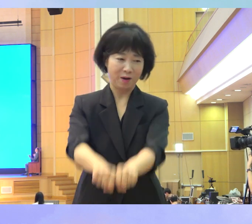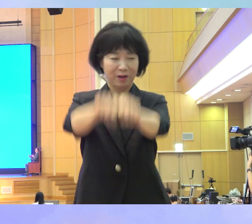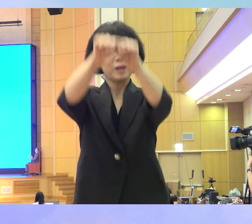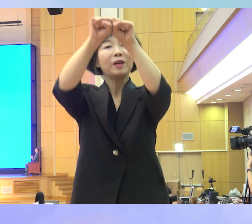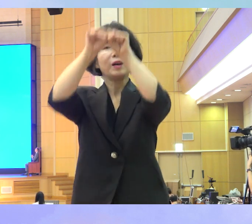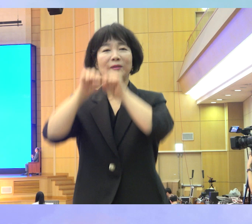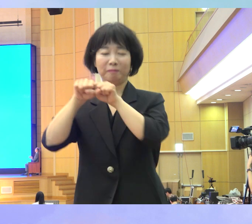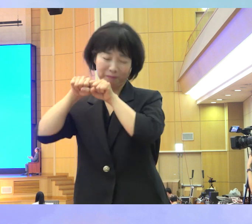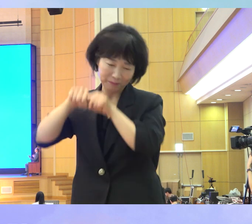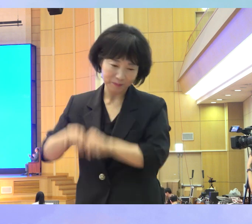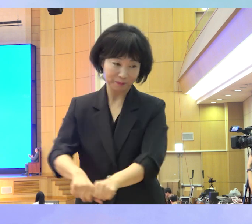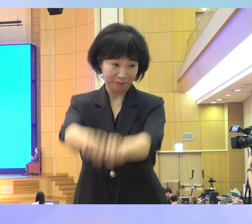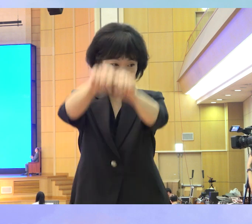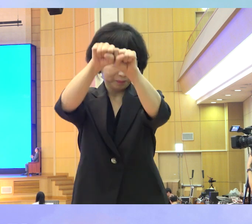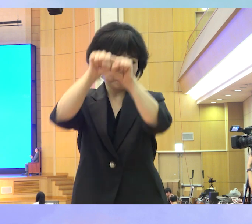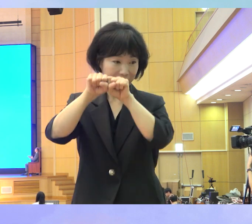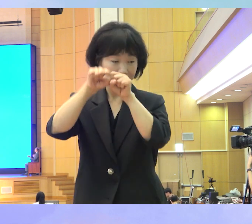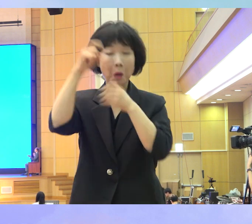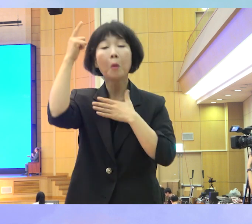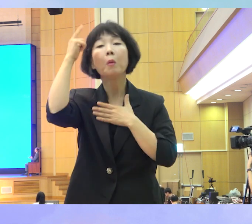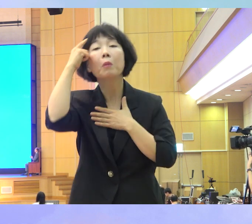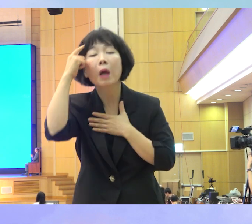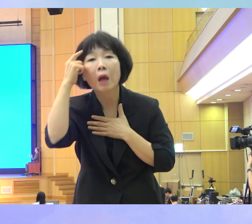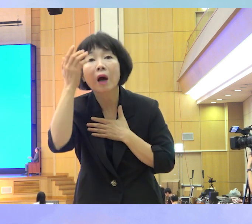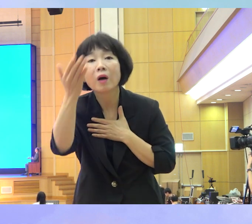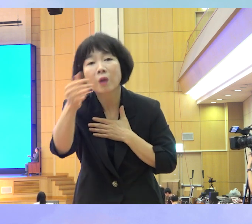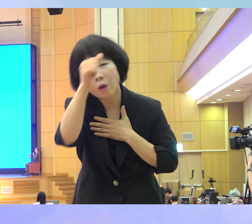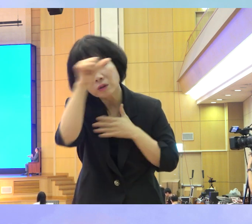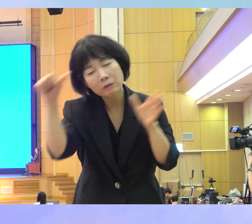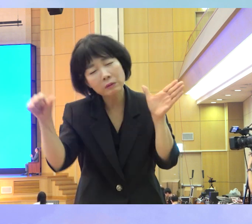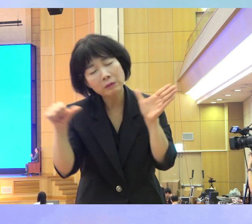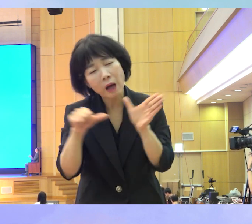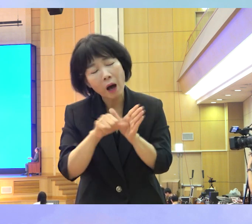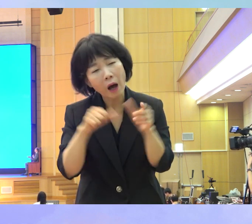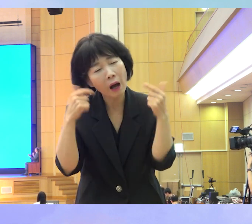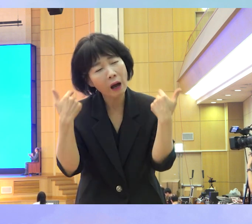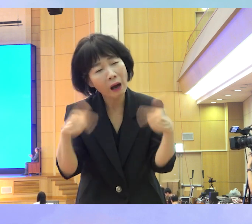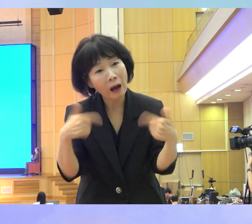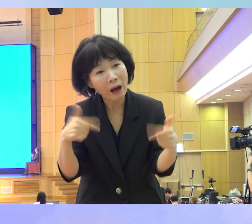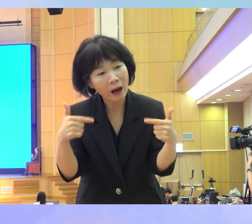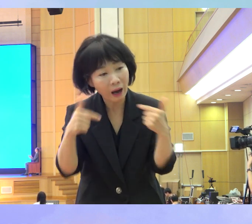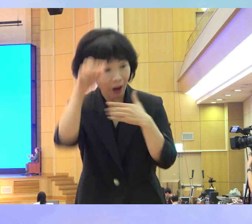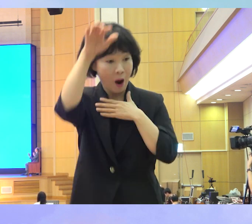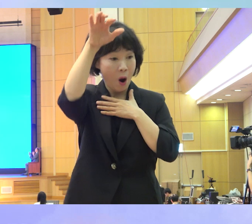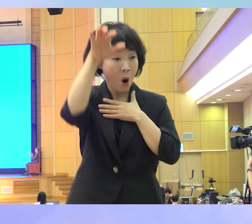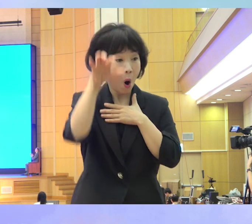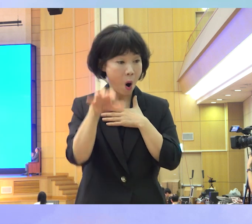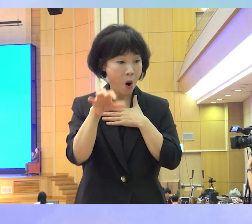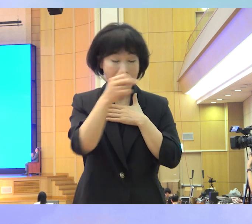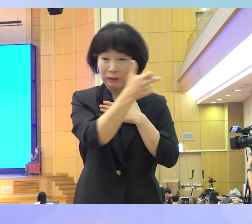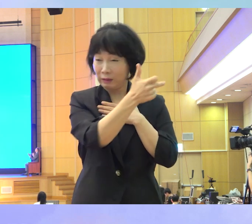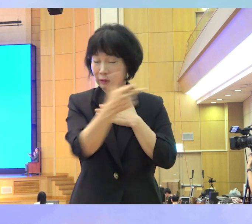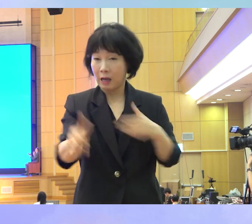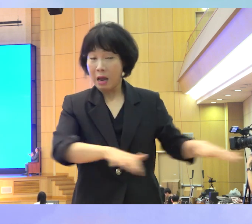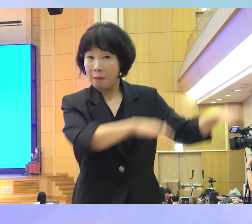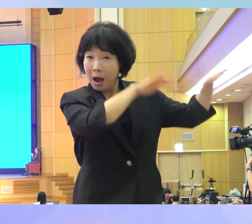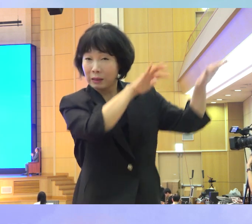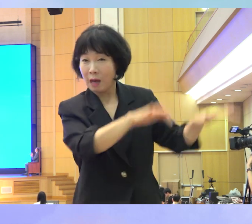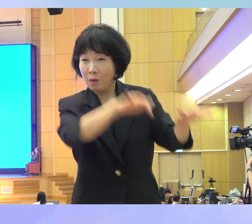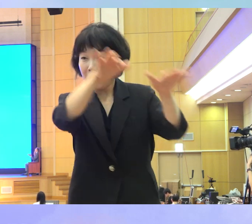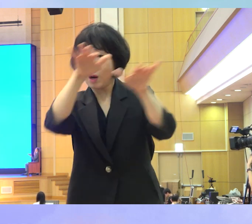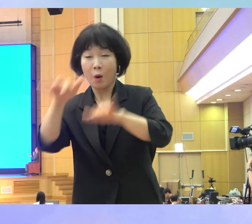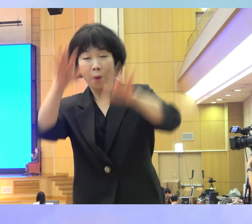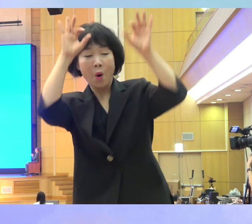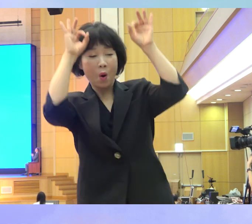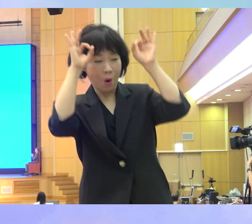쳐가라. 왜 너 인생은 언제나 거기서 저 큰